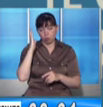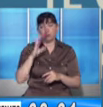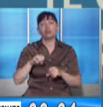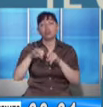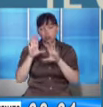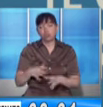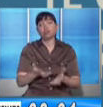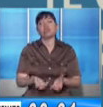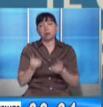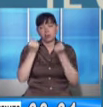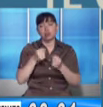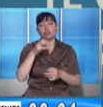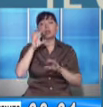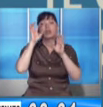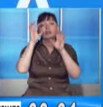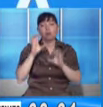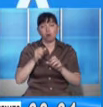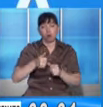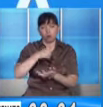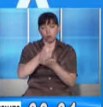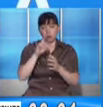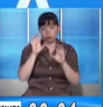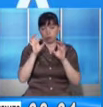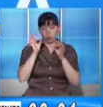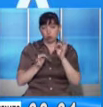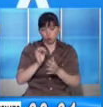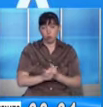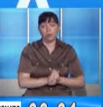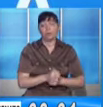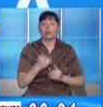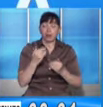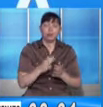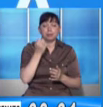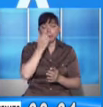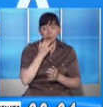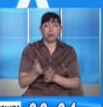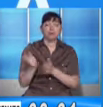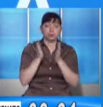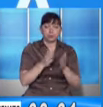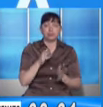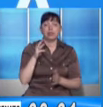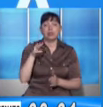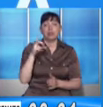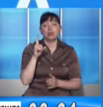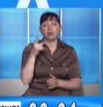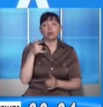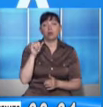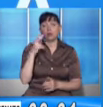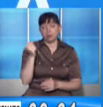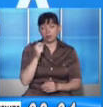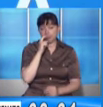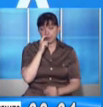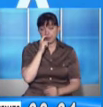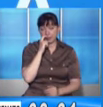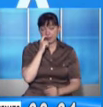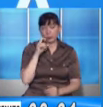și susținute de Curtea Constituțională. Bine, eu vă mulțumesc atunci. Da. Mergem către domnul Terguță, da? Da, vă rog. La fel, mergem